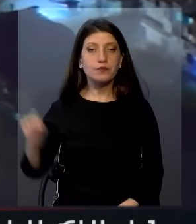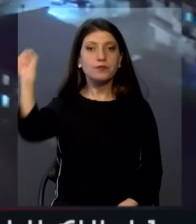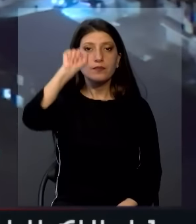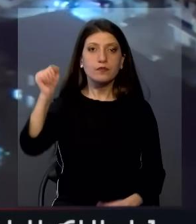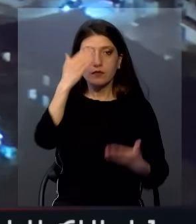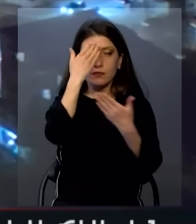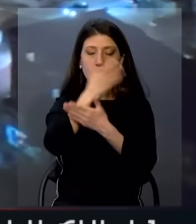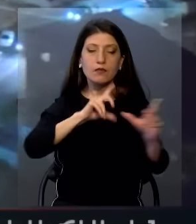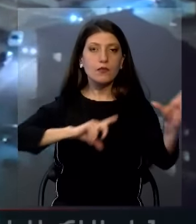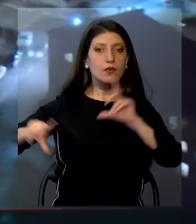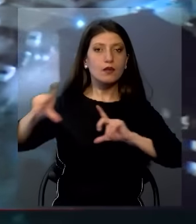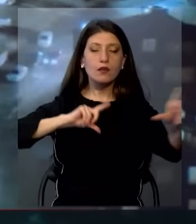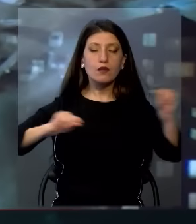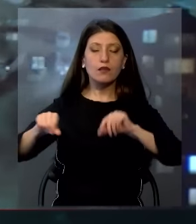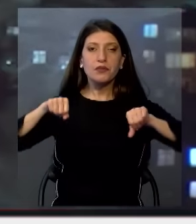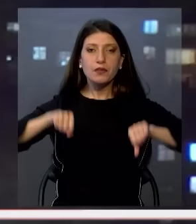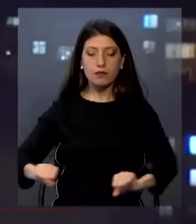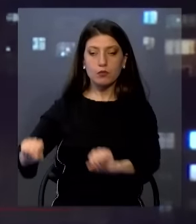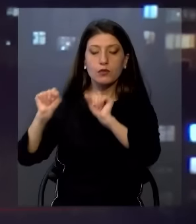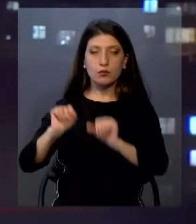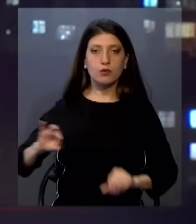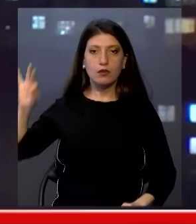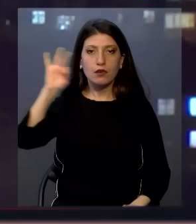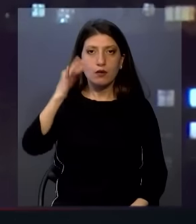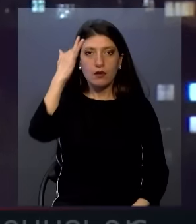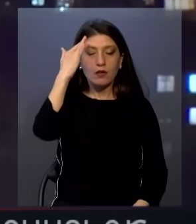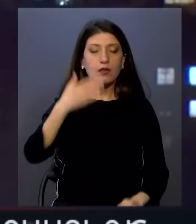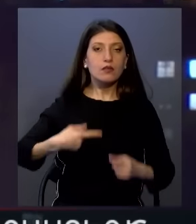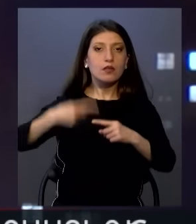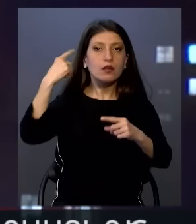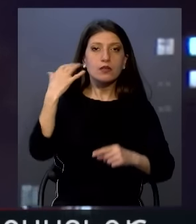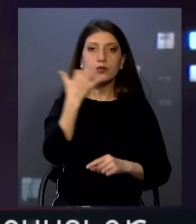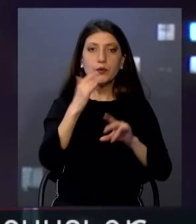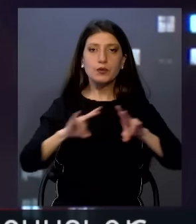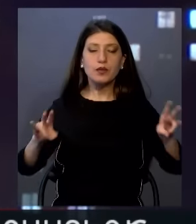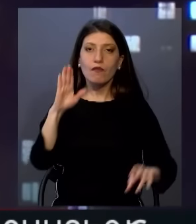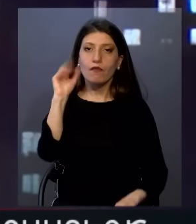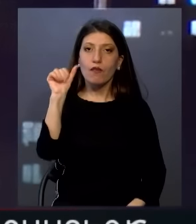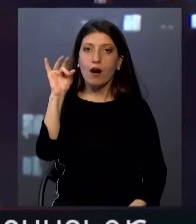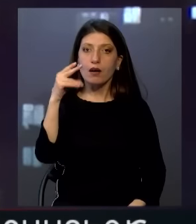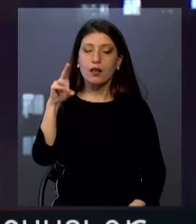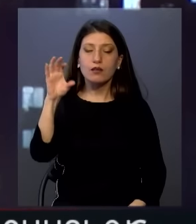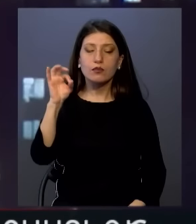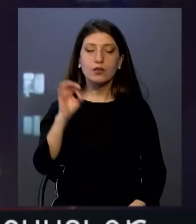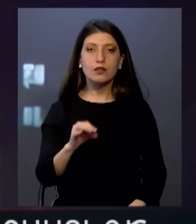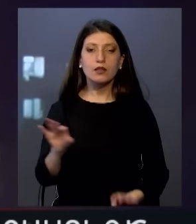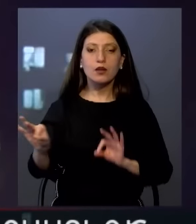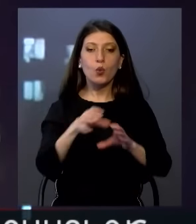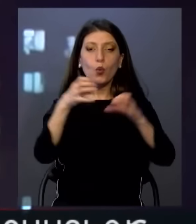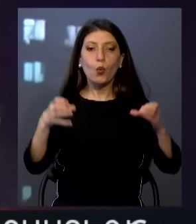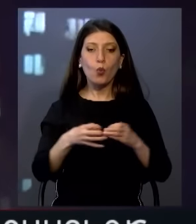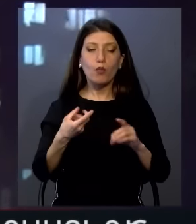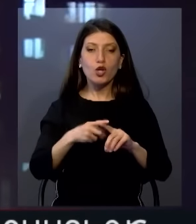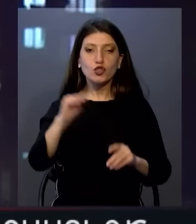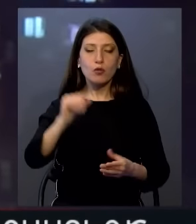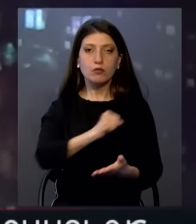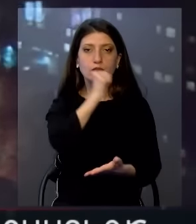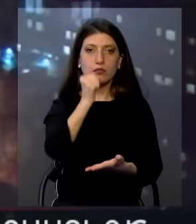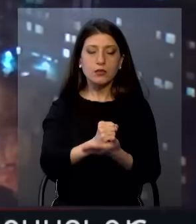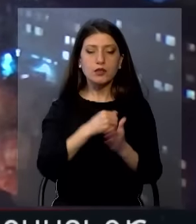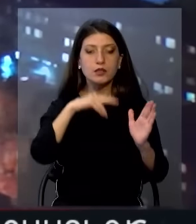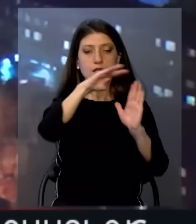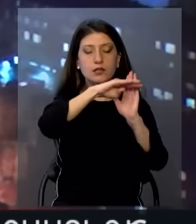Արցախցիների հայրենադարձության իրավունքը պաշտպանելու նպատակով նախկին արտգործնախարար Վարդան Օսկանյանի ստեղծած հանձնախումբ այս շաբաթ հաստատել է իր կազմն ու